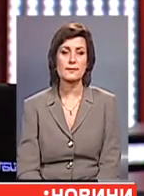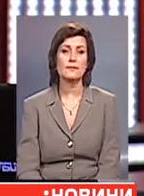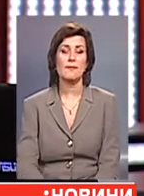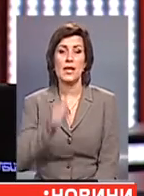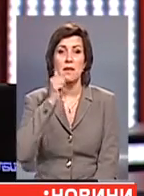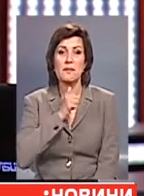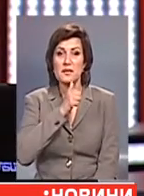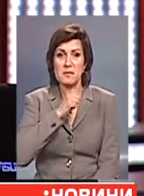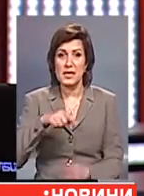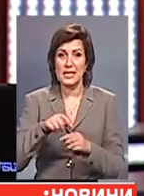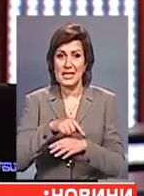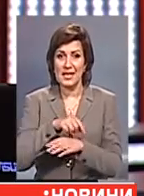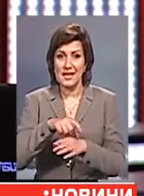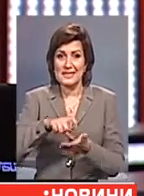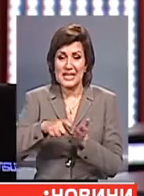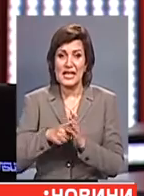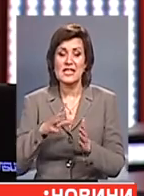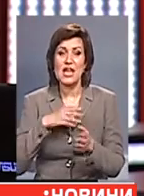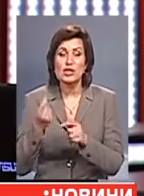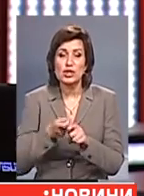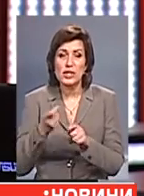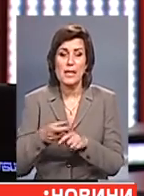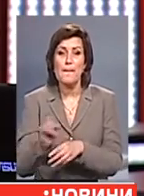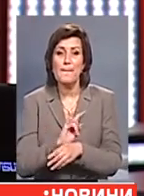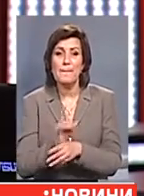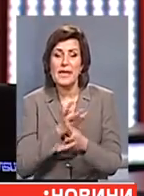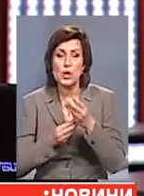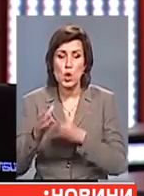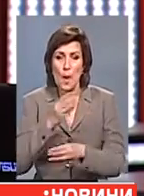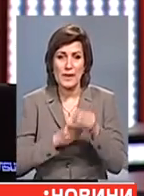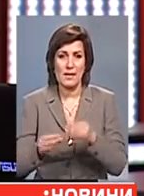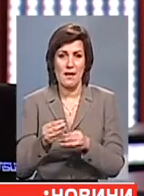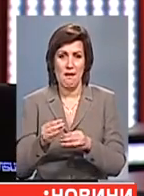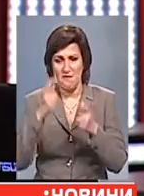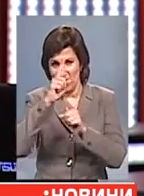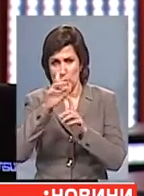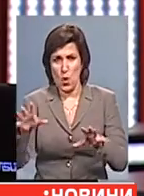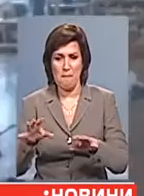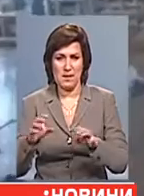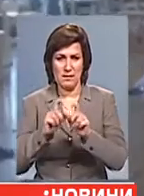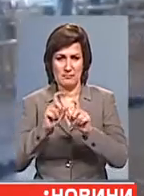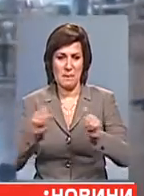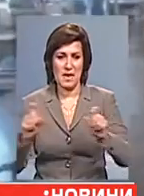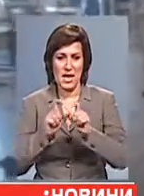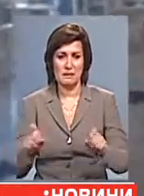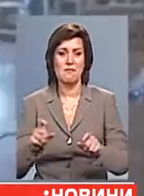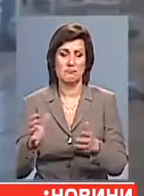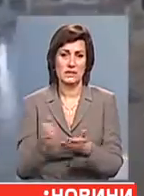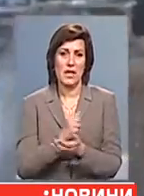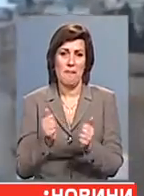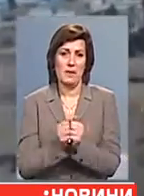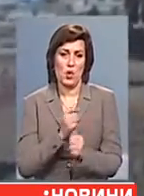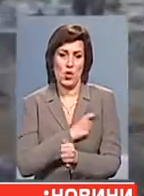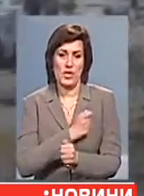Підпільні цехи, де шили підробки відомих брендів, викрито на Одещині. Операцію проводили прикордонники разом з міліцією та СБУ.